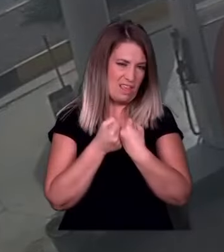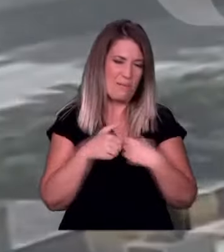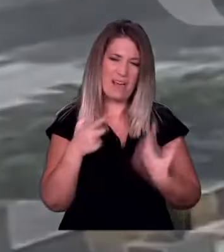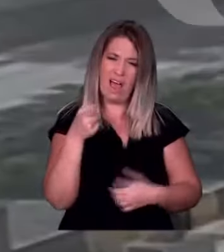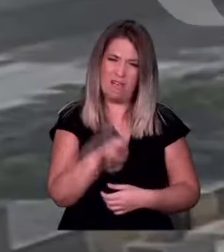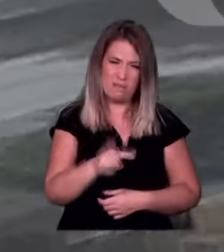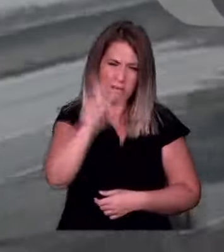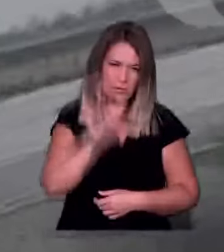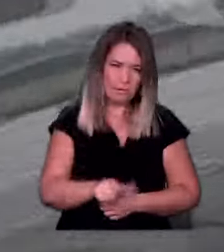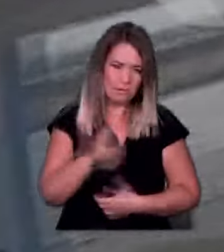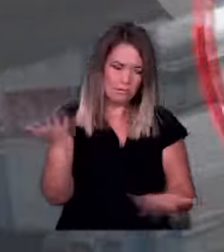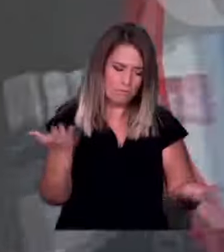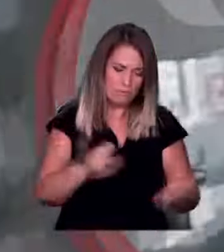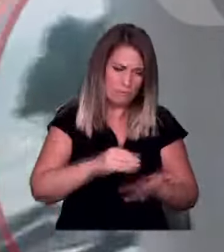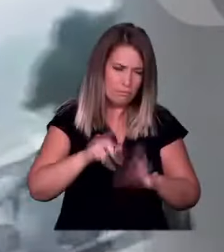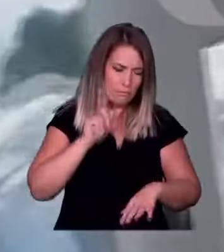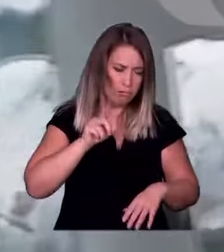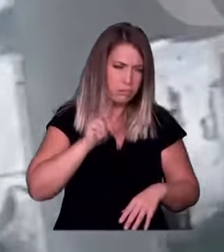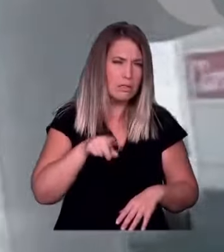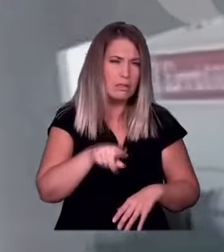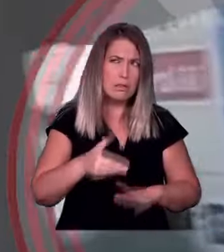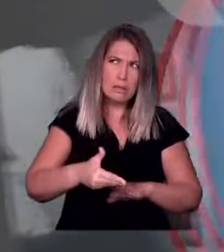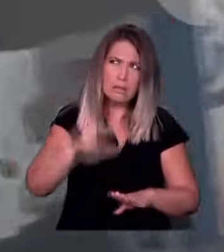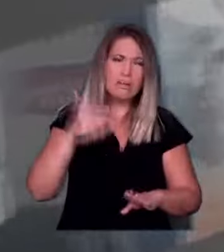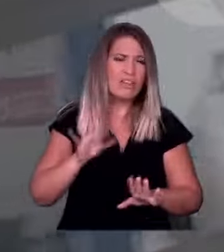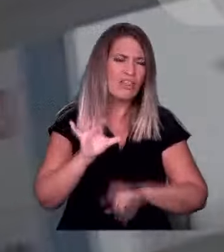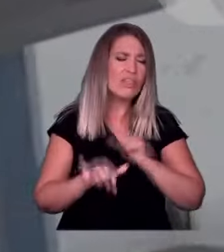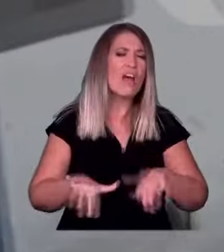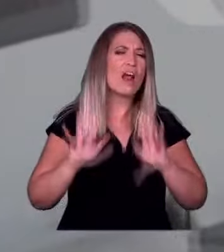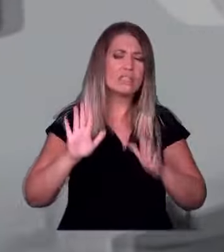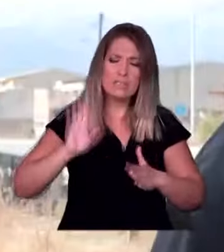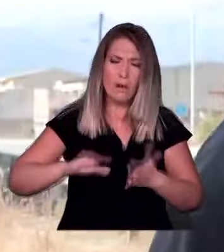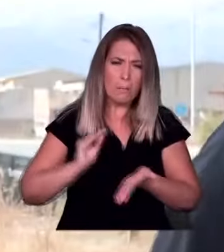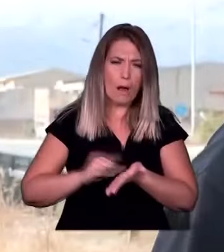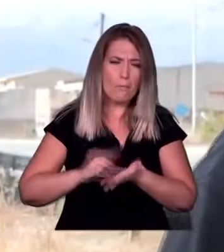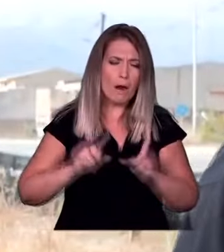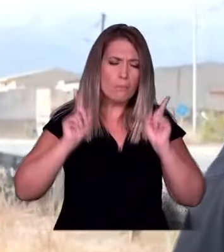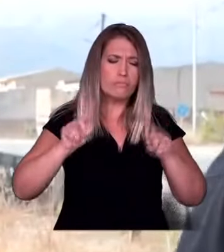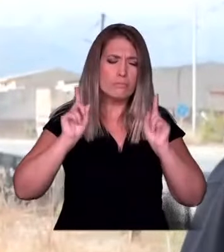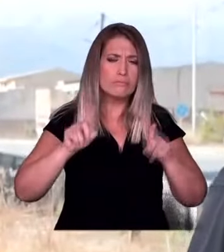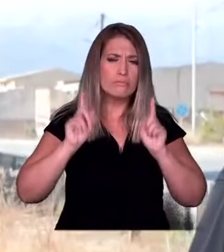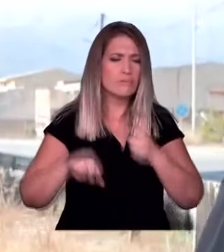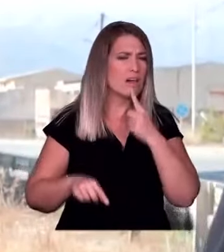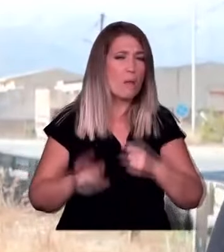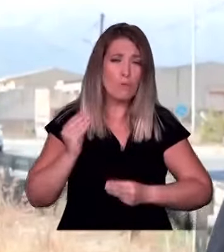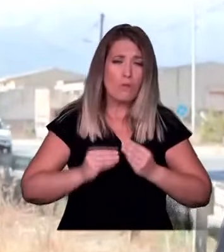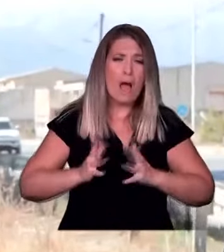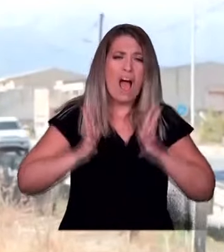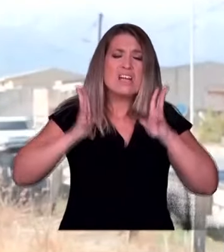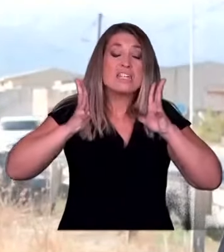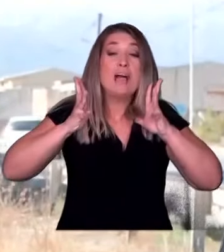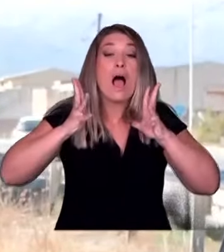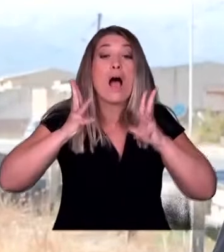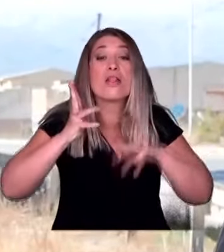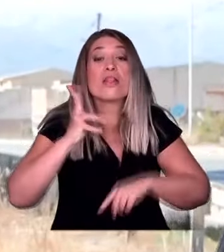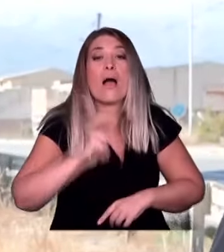αδιαφορούν. Επειδή όπως μας λένε παρά τις καταγγελίες τους, τίποτα δεν άλλαξε το τελευταίο διάστημα. Τα προβλήματα είναι καθημερινά και